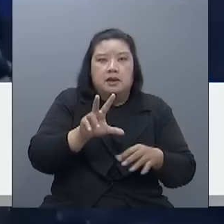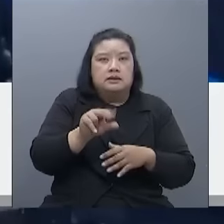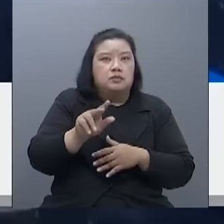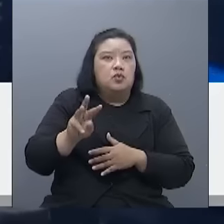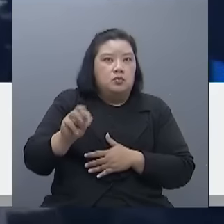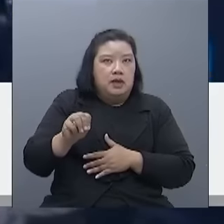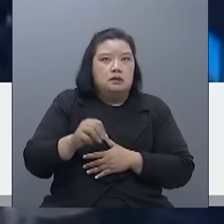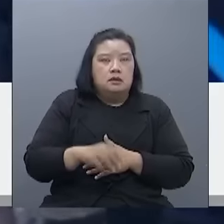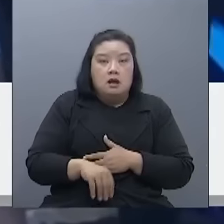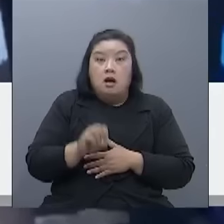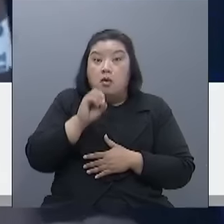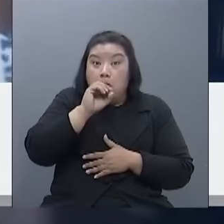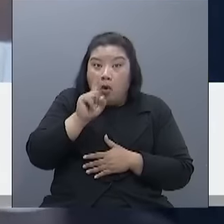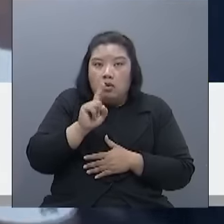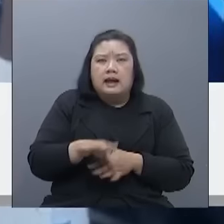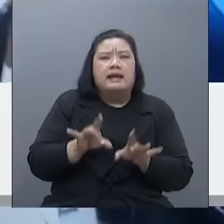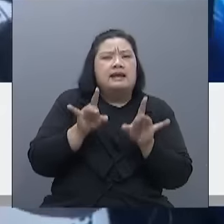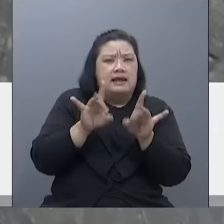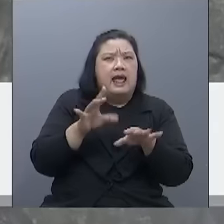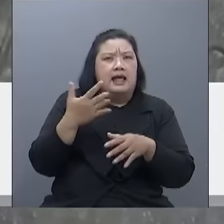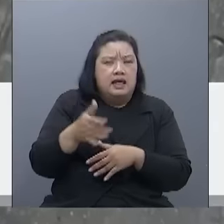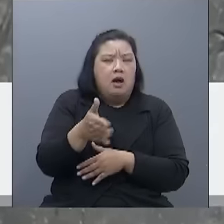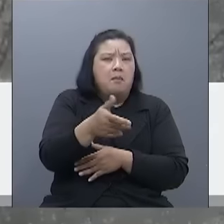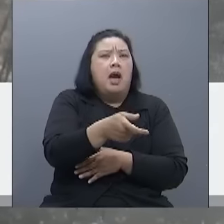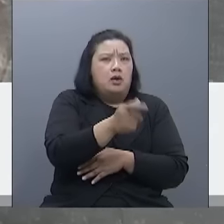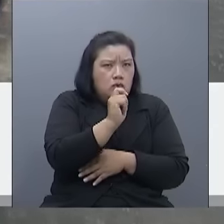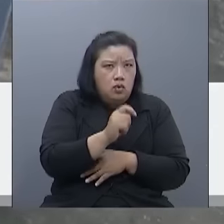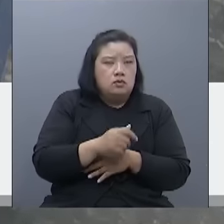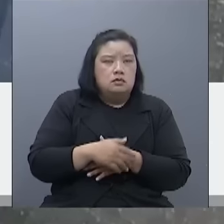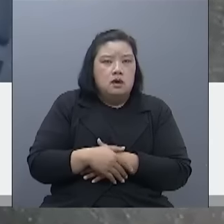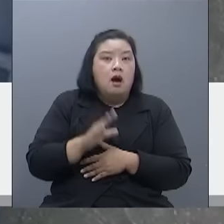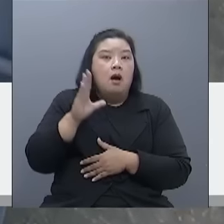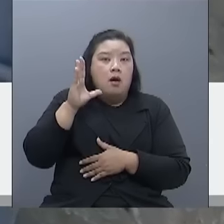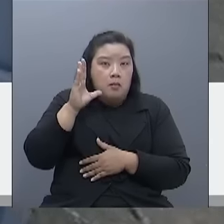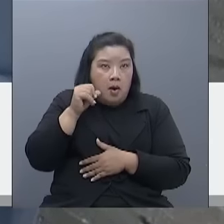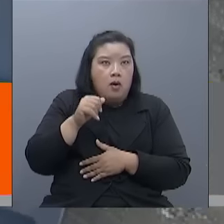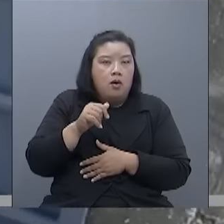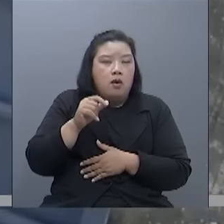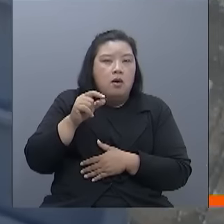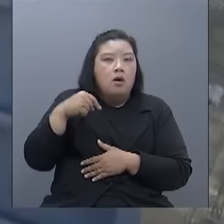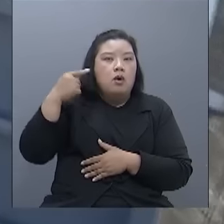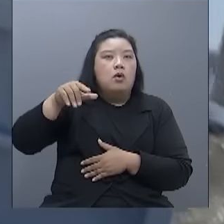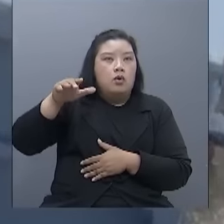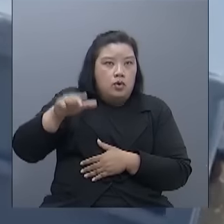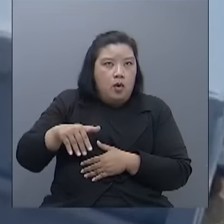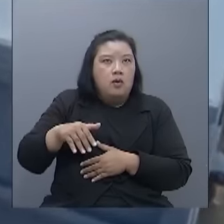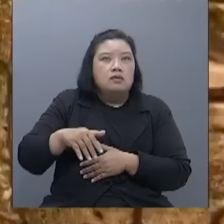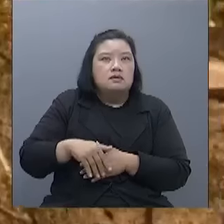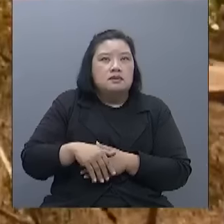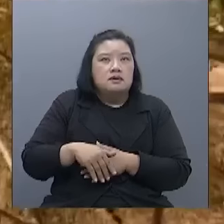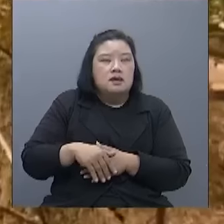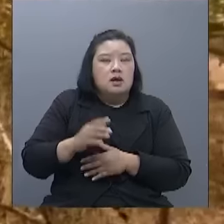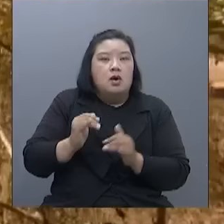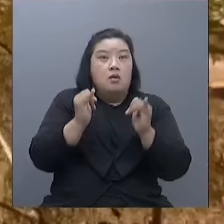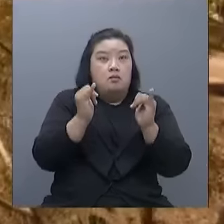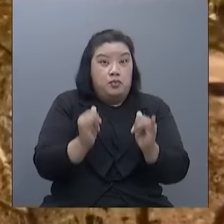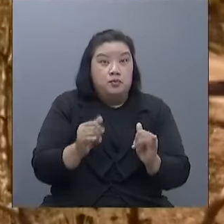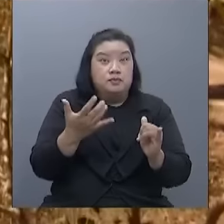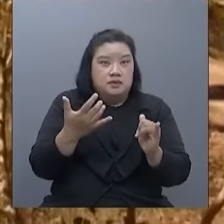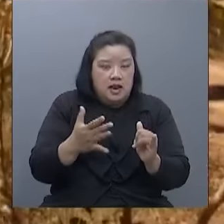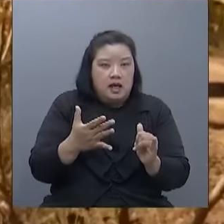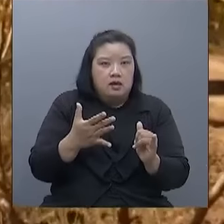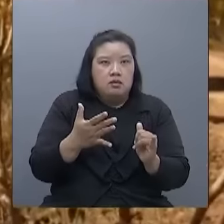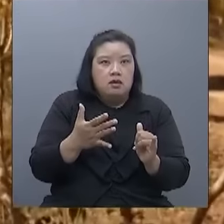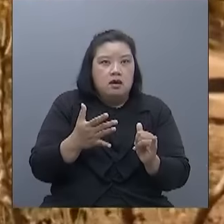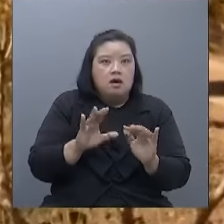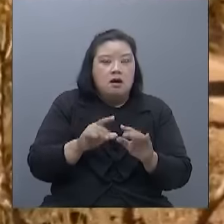ว่าจะทำคอนเทนต์เกี่ยวกับการตกปลานะคะและให้พ่อกับน้องเข้าไปในหีบเหล็กก่อนจะปิดล็อกและผลักลงน้ำจนทำให้ทั้งสองค